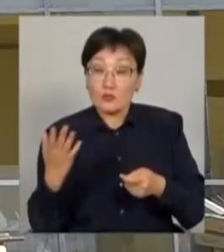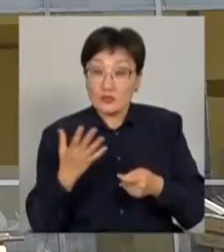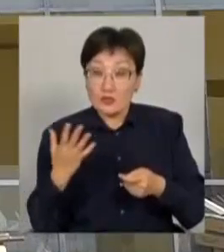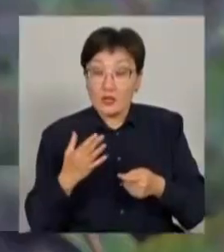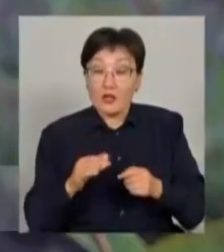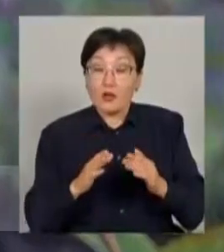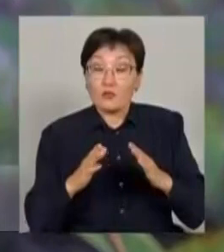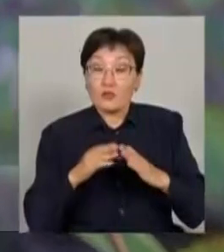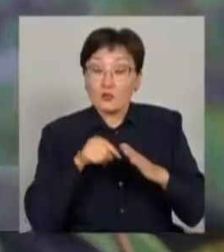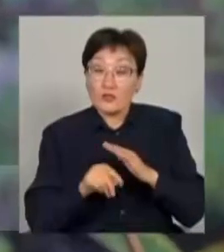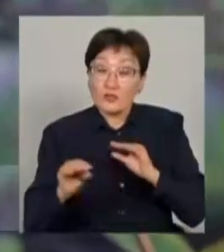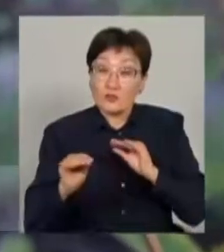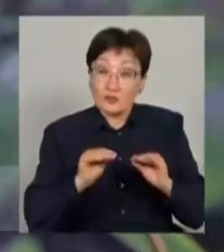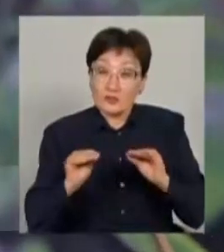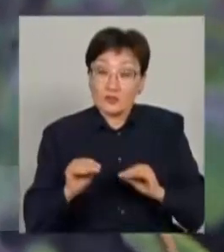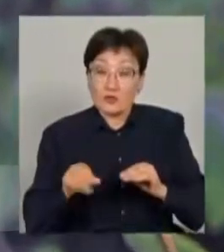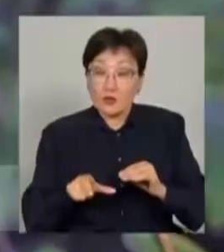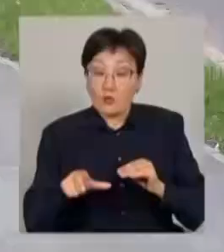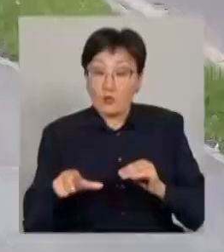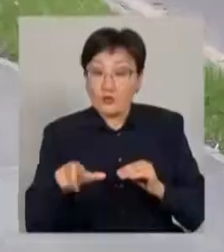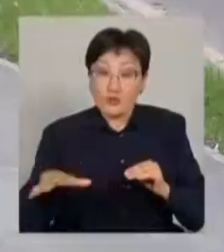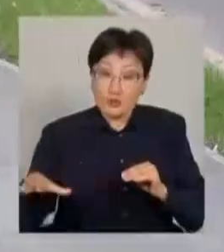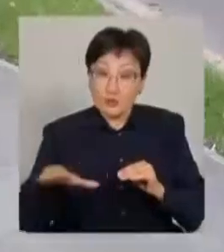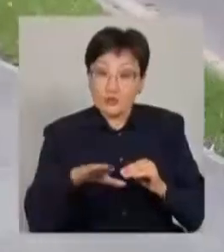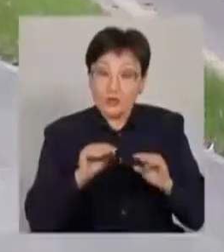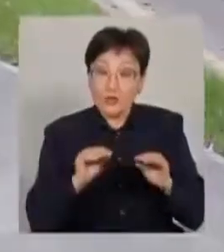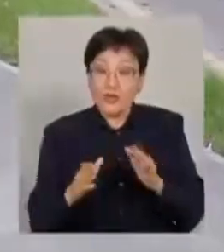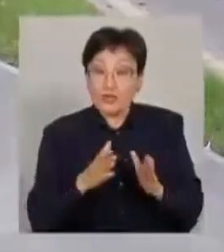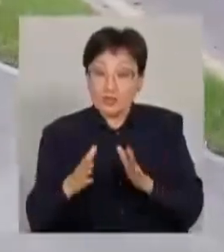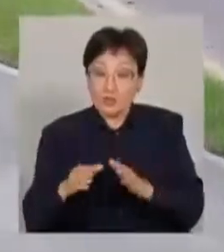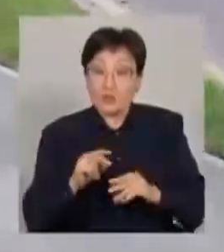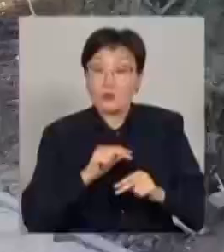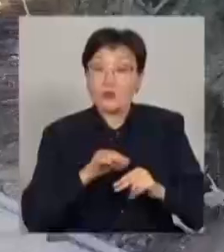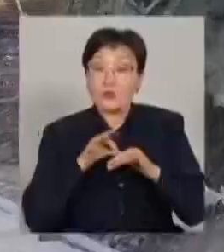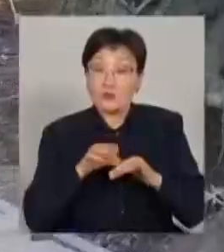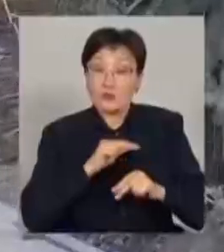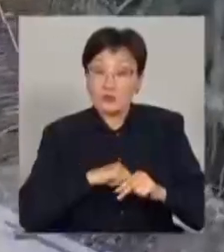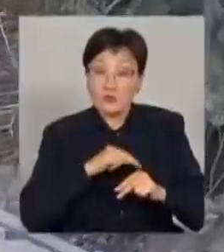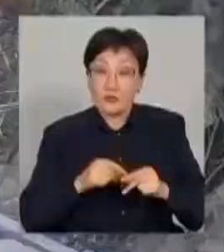баяндамасында аулаларды абаттандыру мен өзен аңғарларын ретке келтіру жұмыстарына да тоқталды.